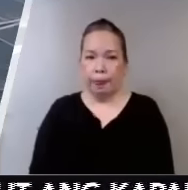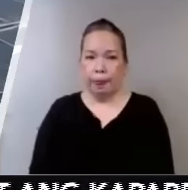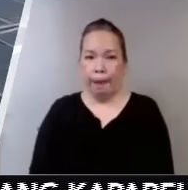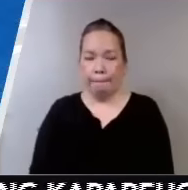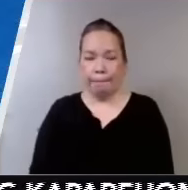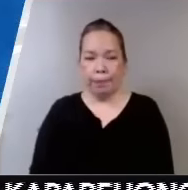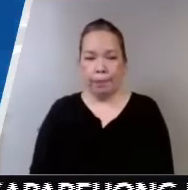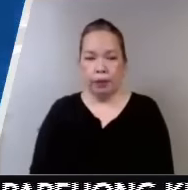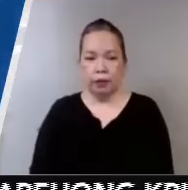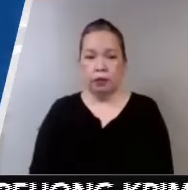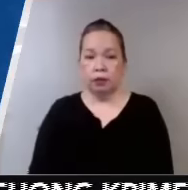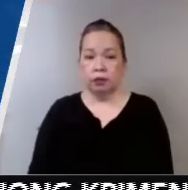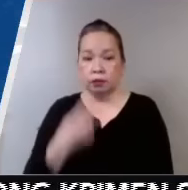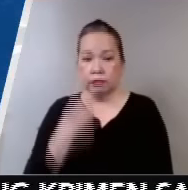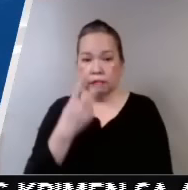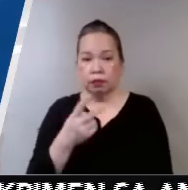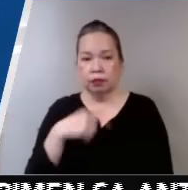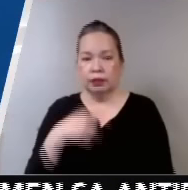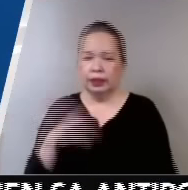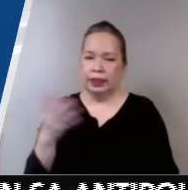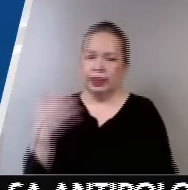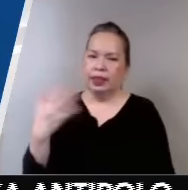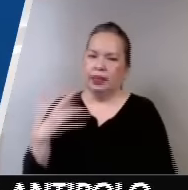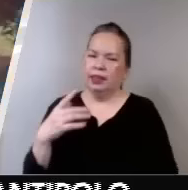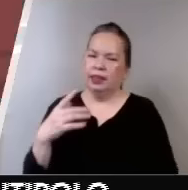Takasan ng init at dumayo sa dulo ng Pinas.